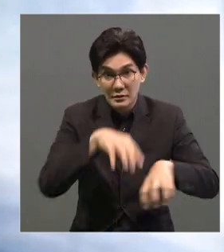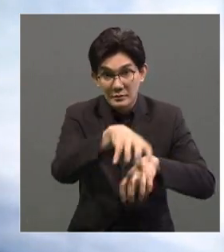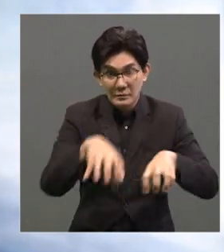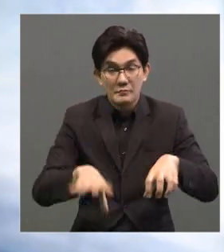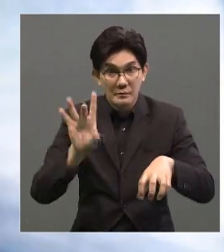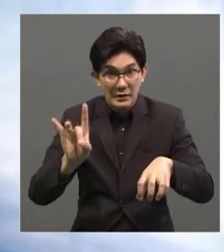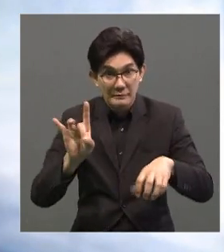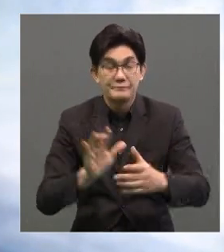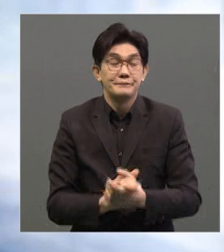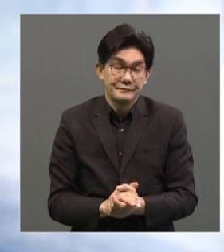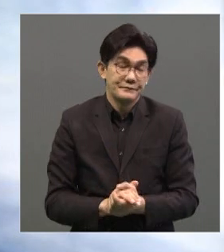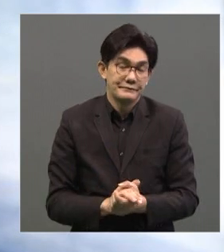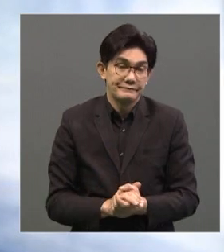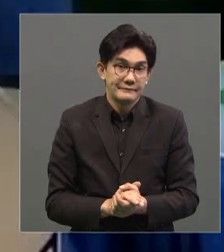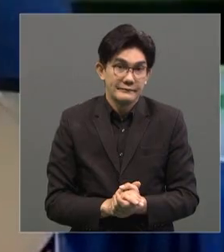นะครับ